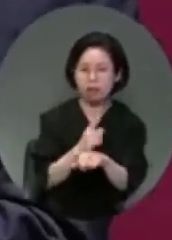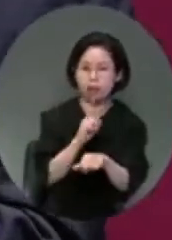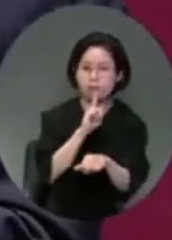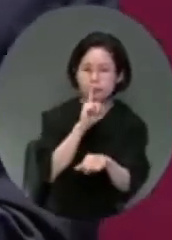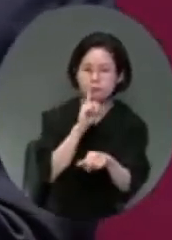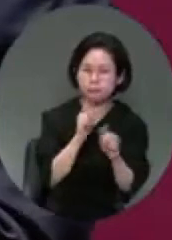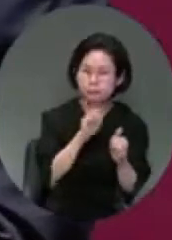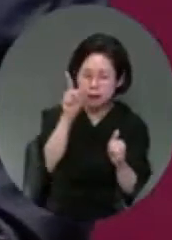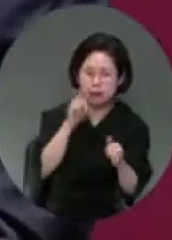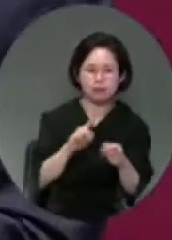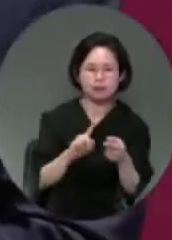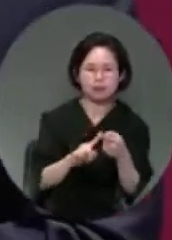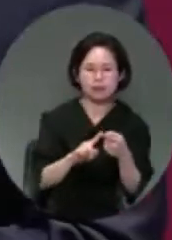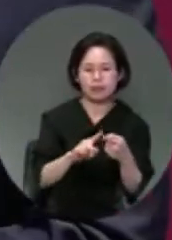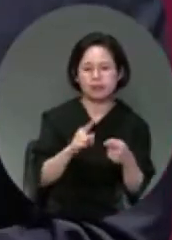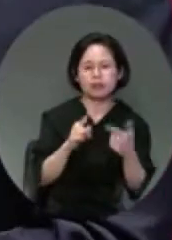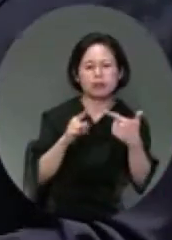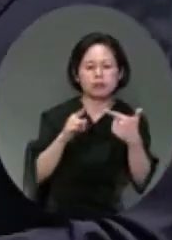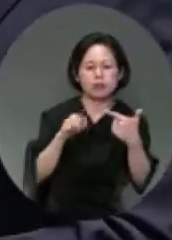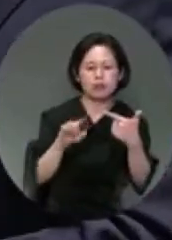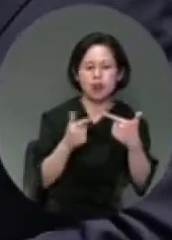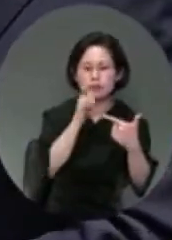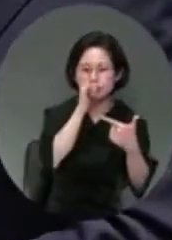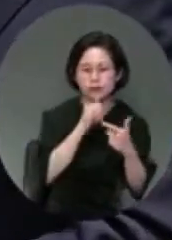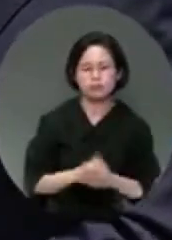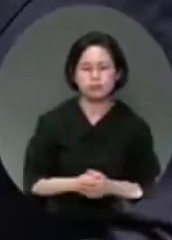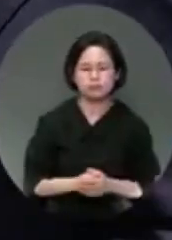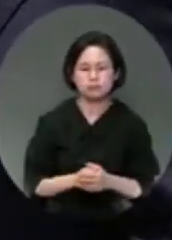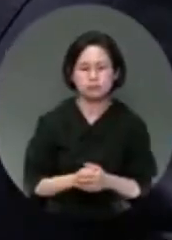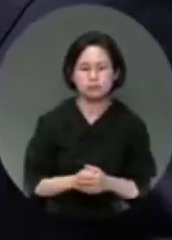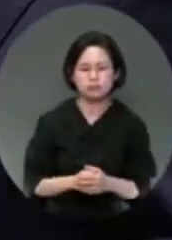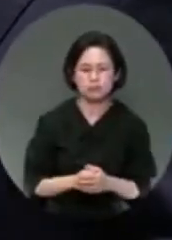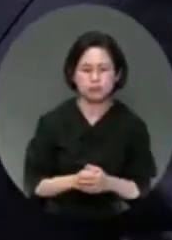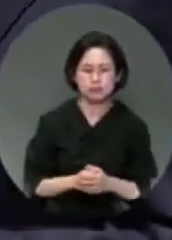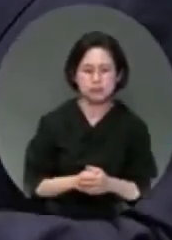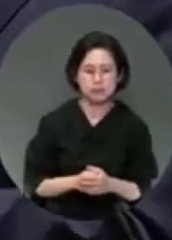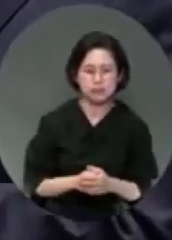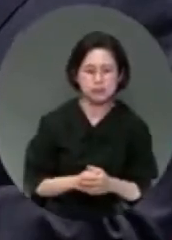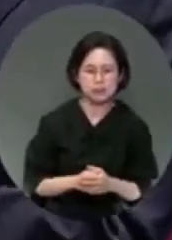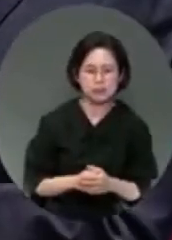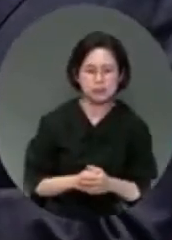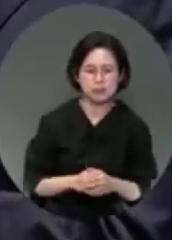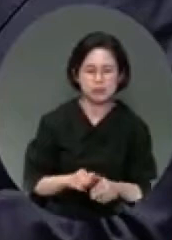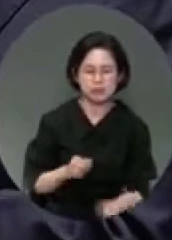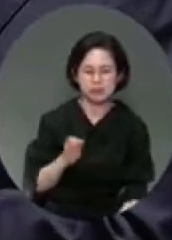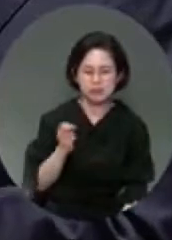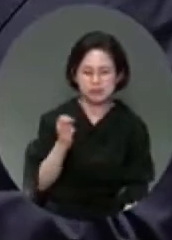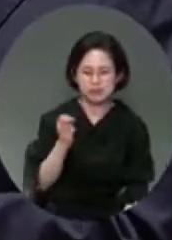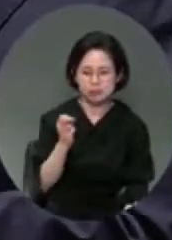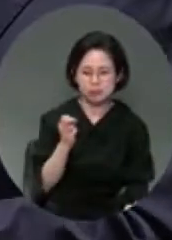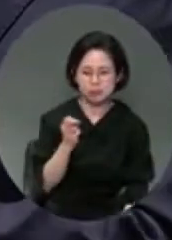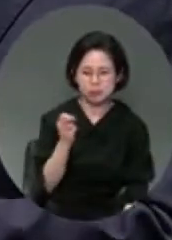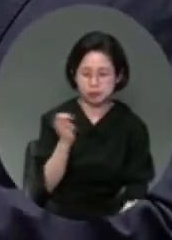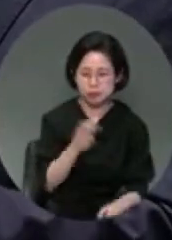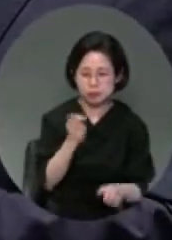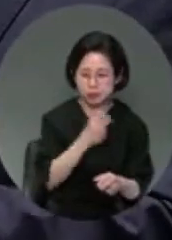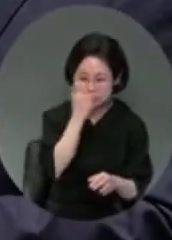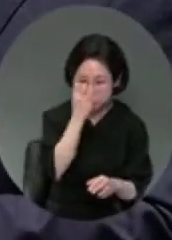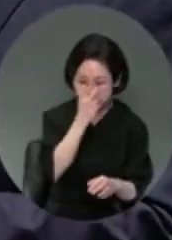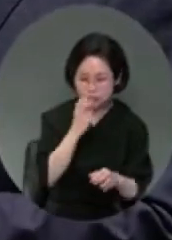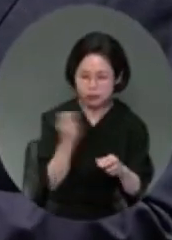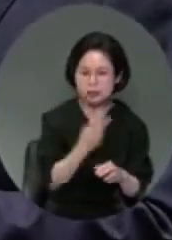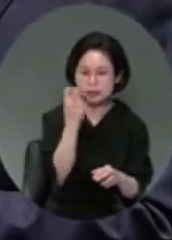총리님, 재검표 과정에서의 그 뒤바뀌는 격차가 뭐 한 4~5건 정도, 아니면 10건, 늦게